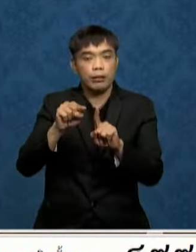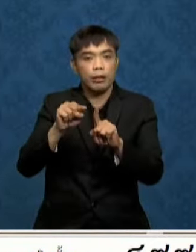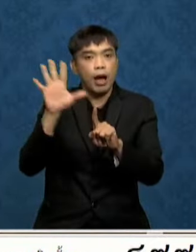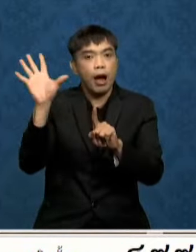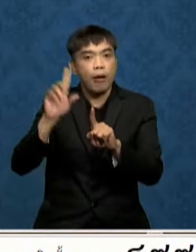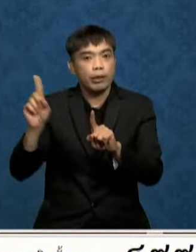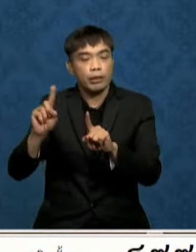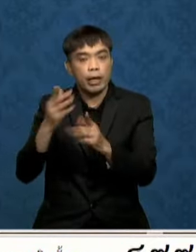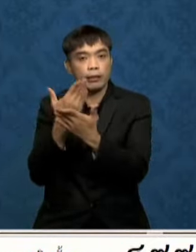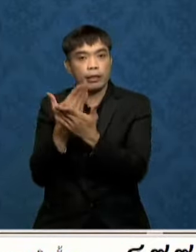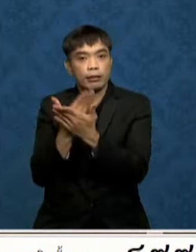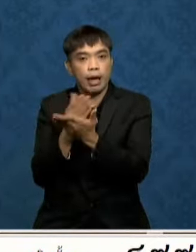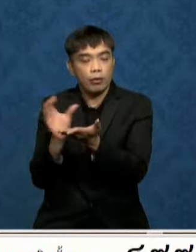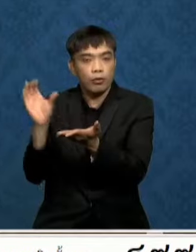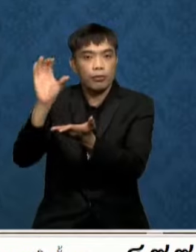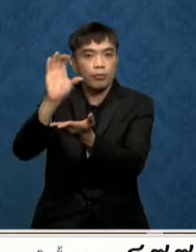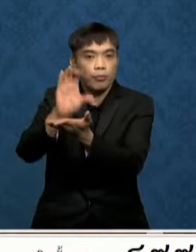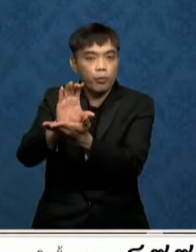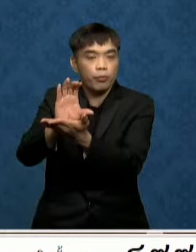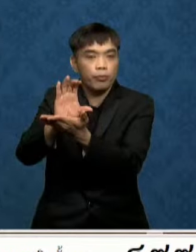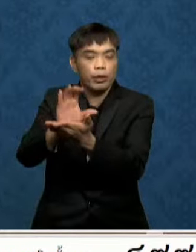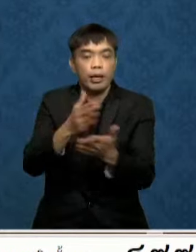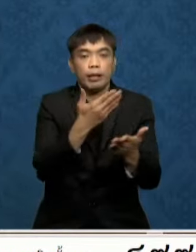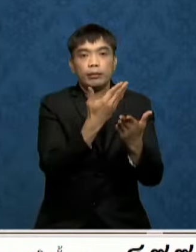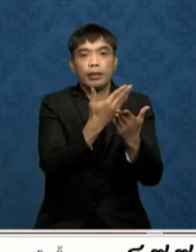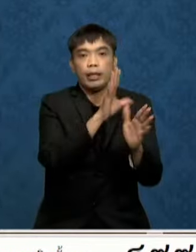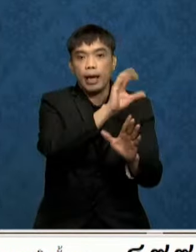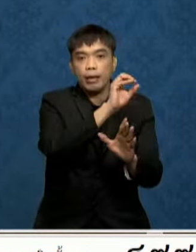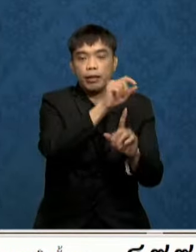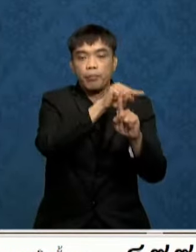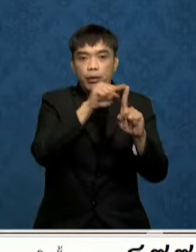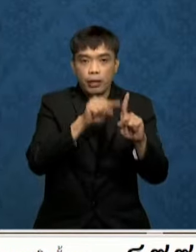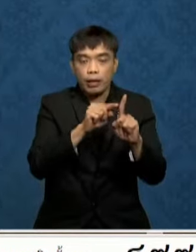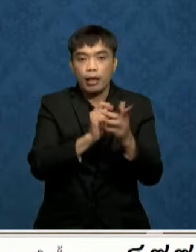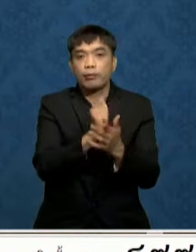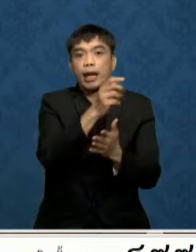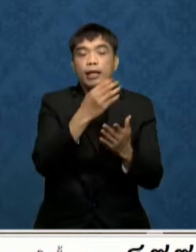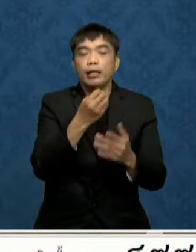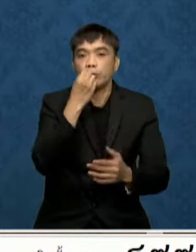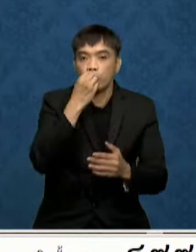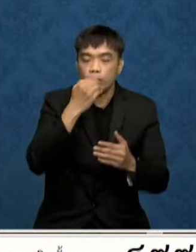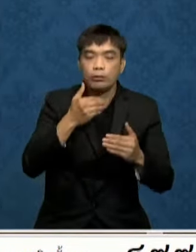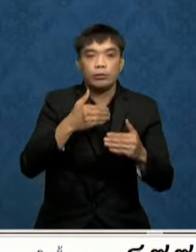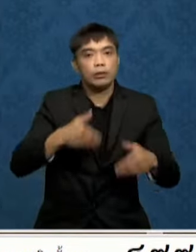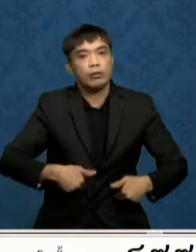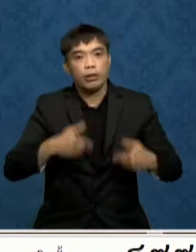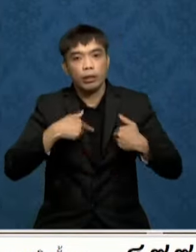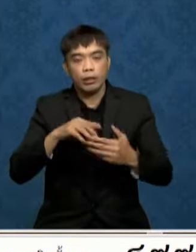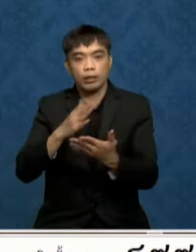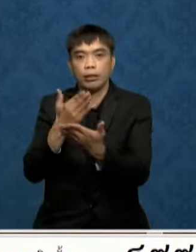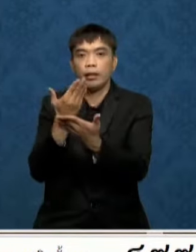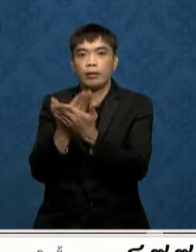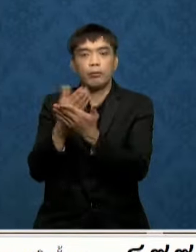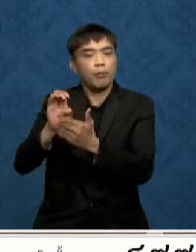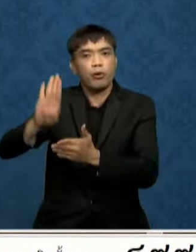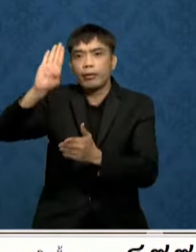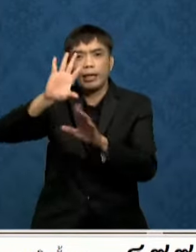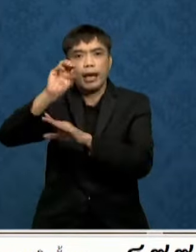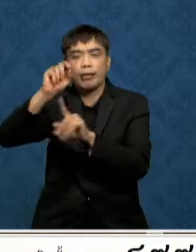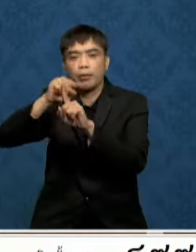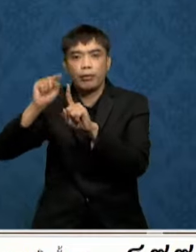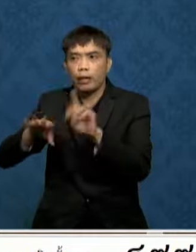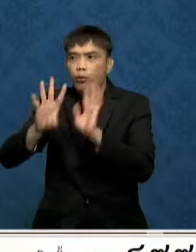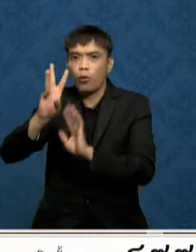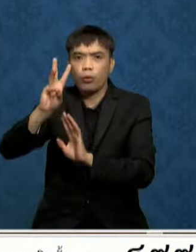ที่เป็นรายจ่ายลงทุนอีก 50%เป็นรายจ่ายอุปโภคบริโภคและใน 50%ของรายจ่ายลงทุนนั้นจะเป็นต้นทุนการผลิตประมาณ